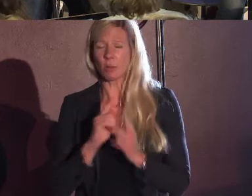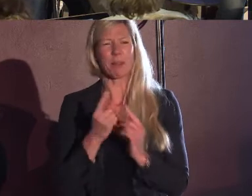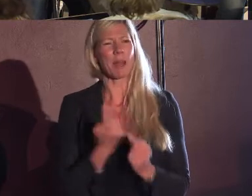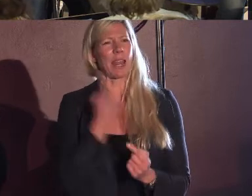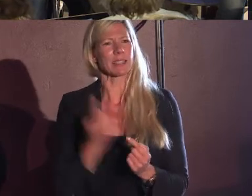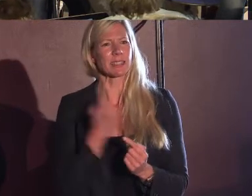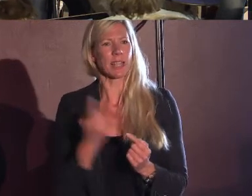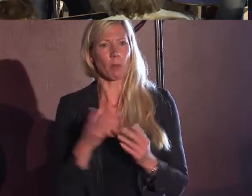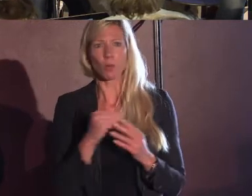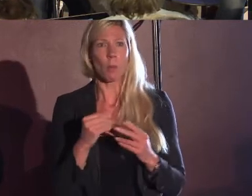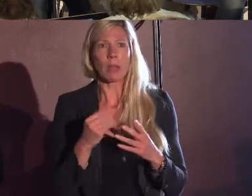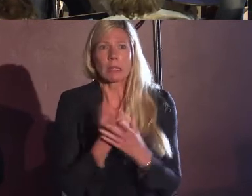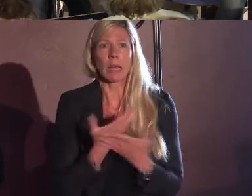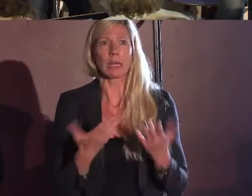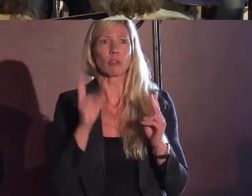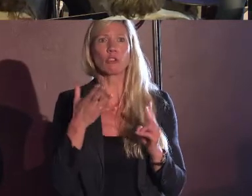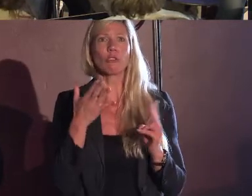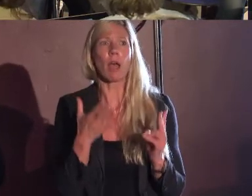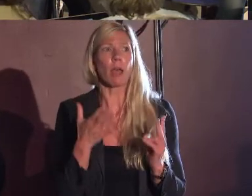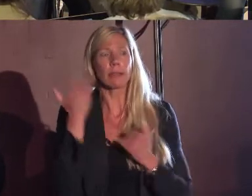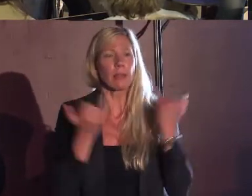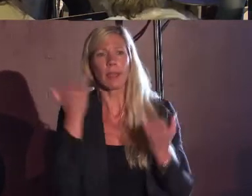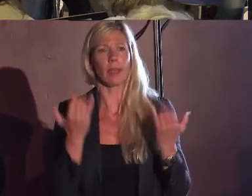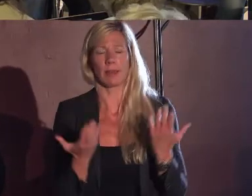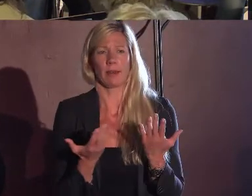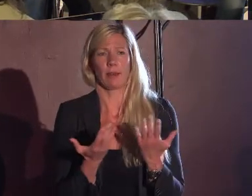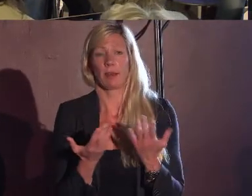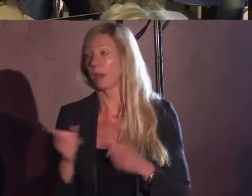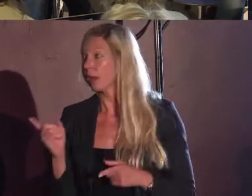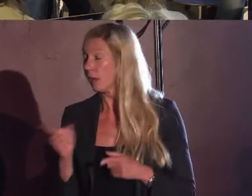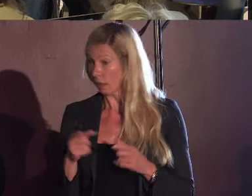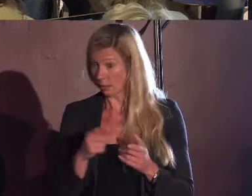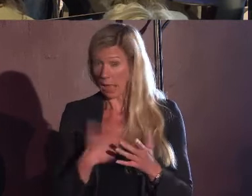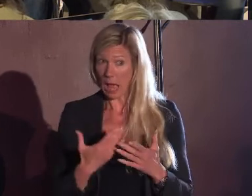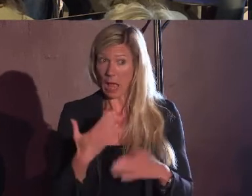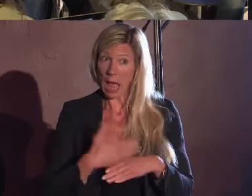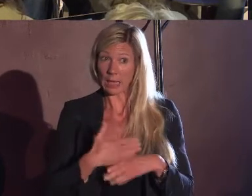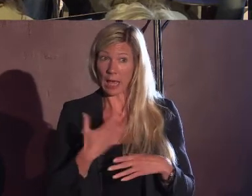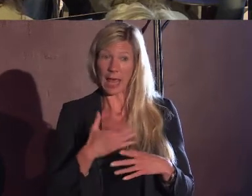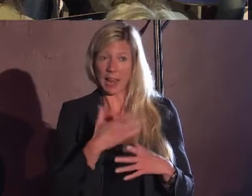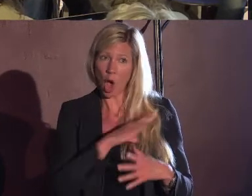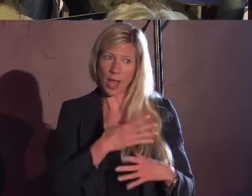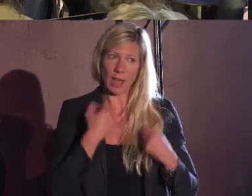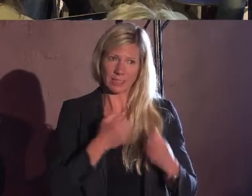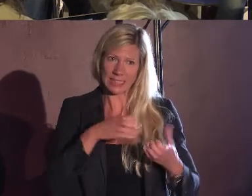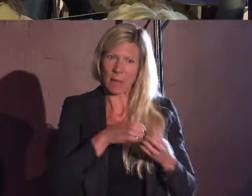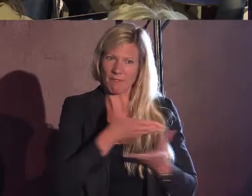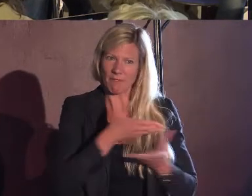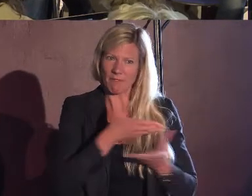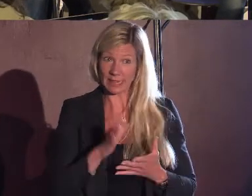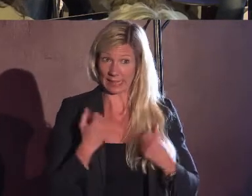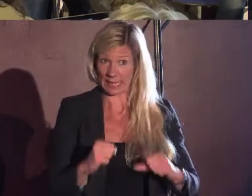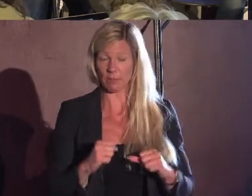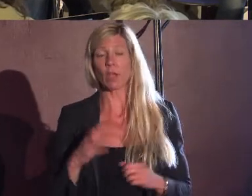sluts liksom här bubblan och man hittar inga nya idéer. Så jag tror att det är... Så det agerar i samverkan som är din drivkraft, kan man säga. Ja, nej, men och att